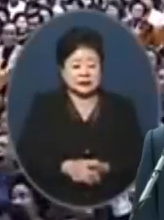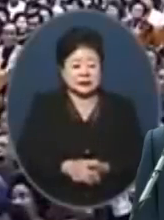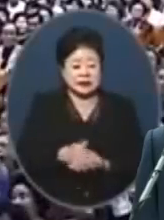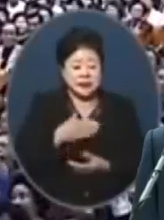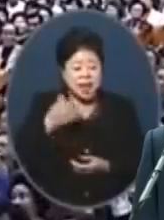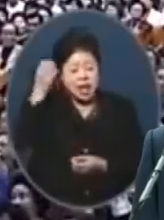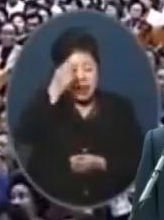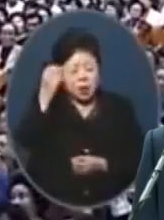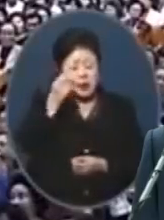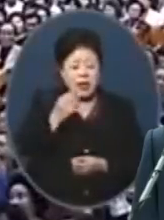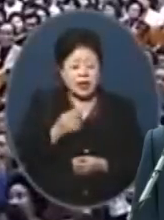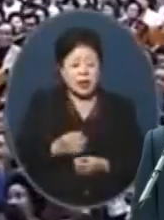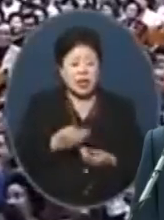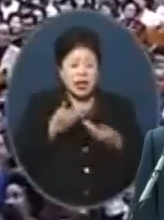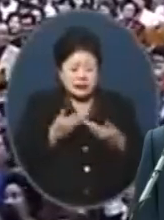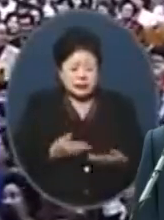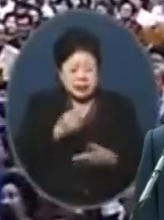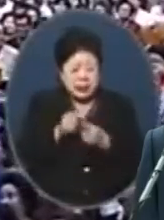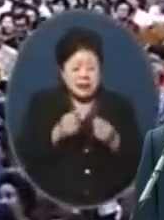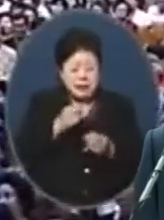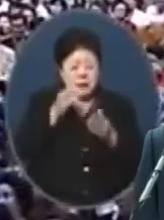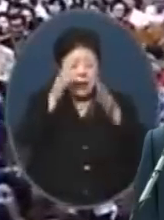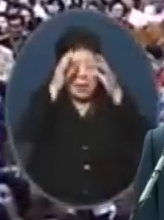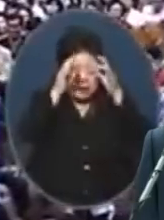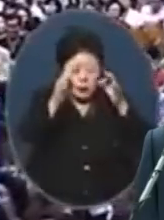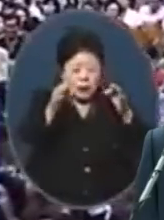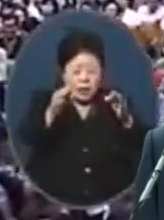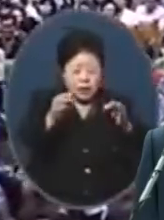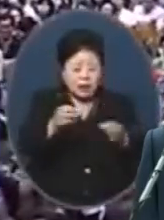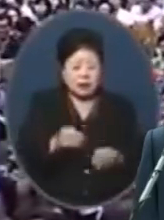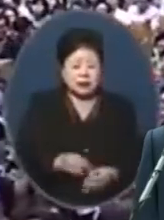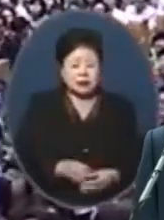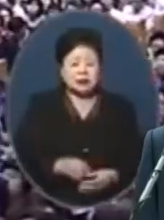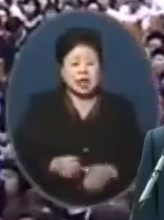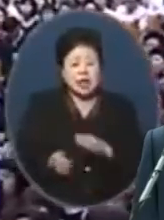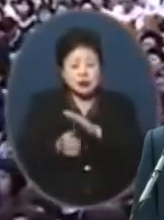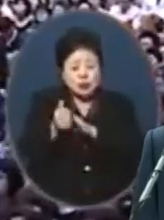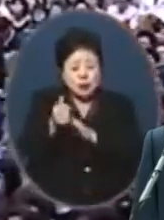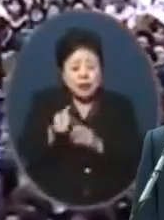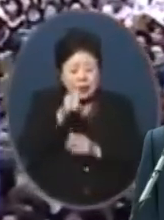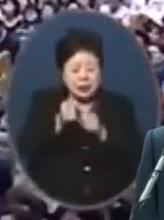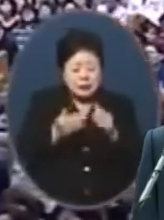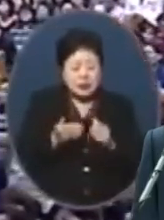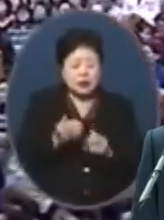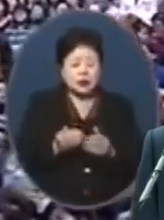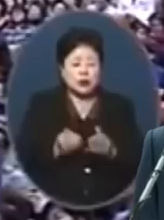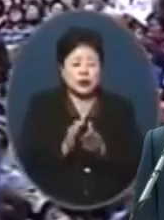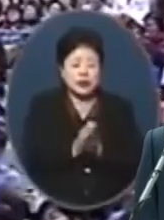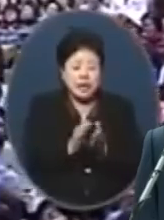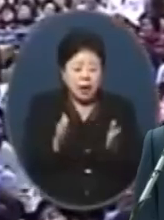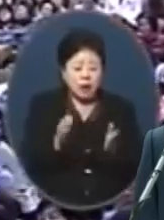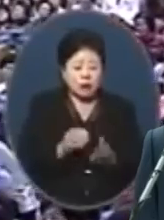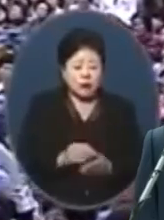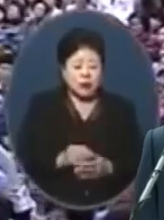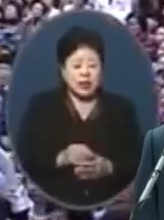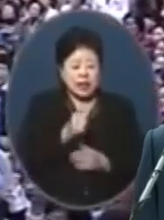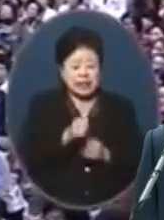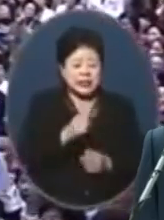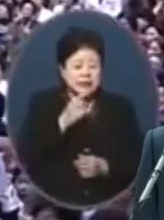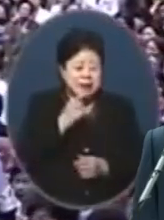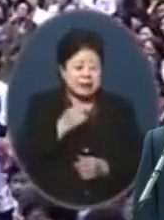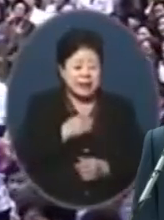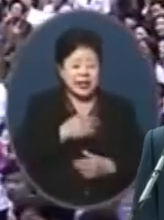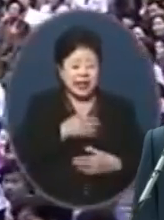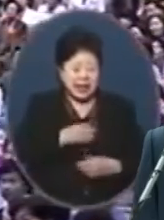내 영혼아 잠잠히 하나님만 바라라 무릇 나의 소망의 그로부터 나오는 도다 오직 그만 나의 안식이요